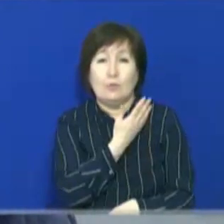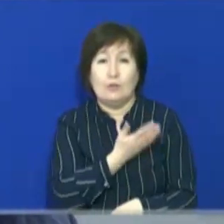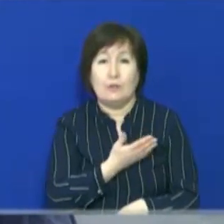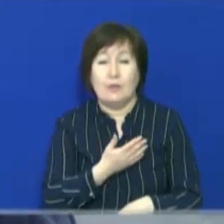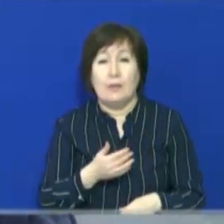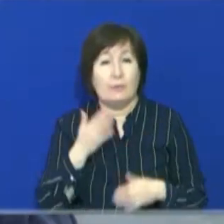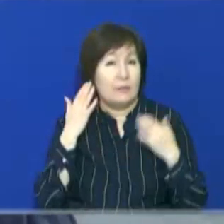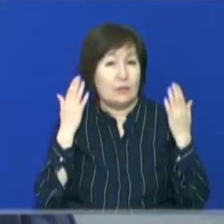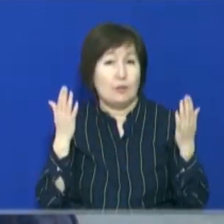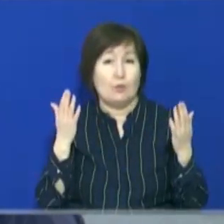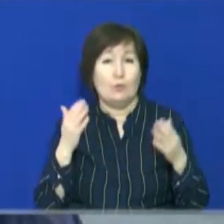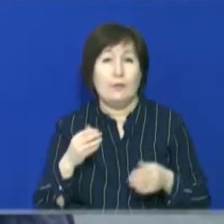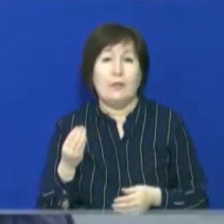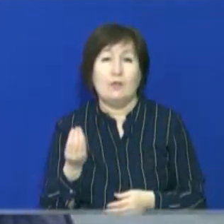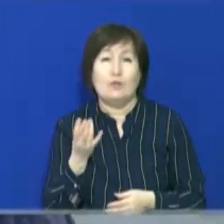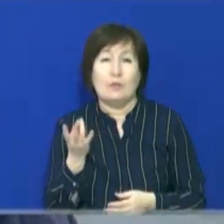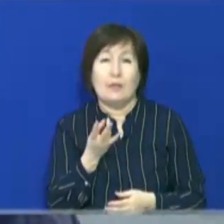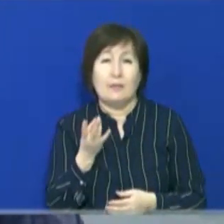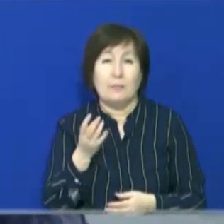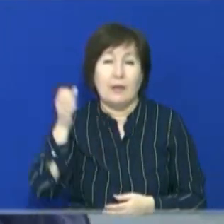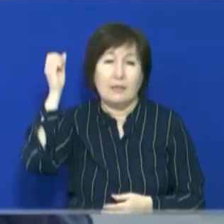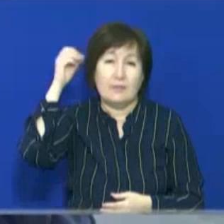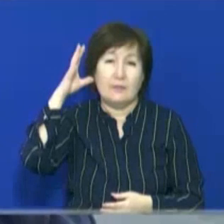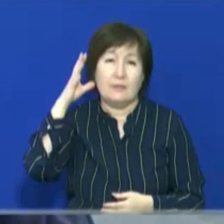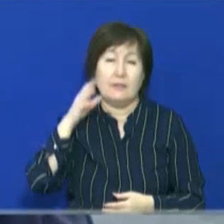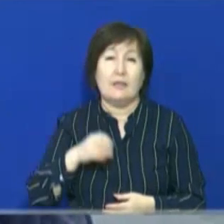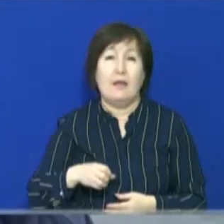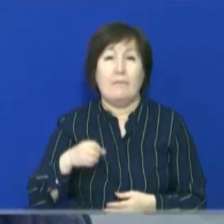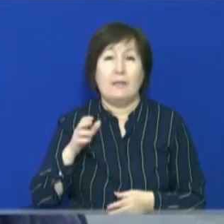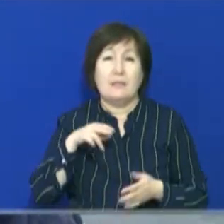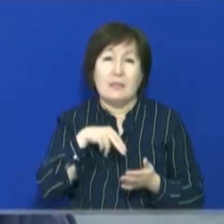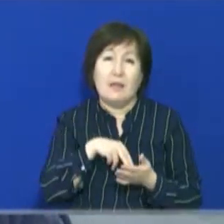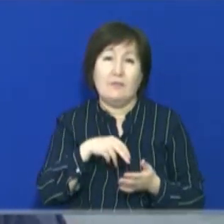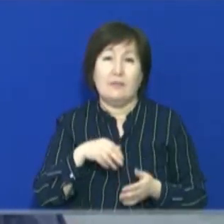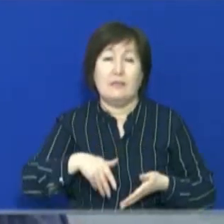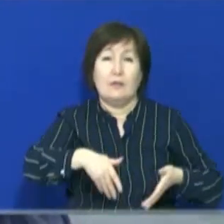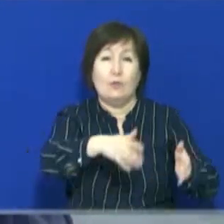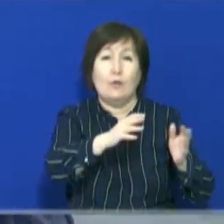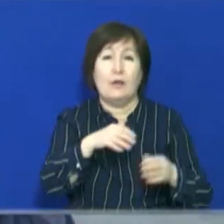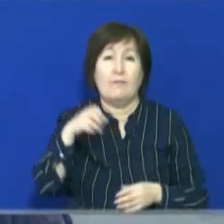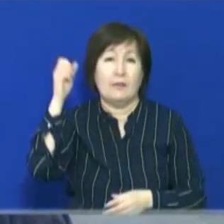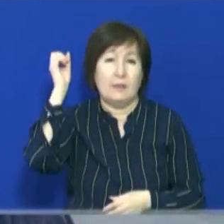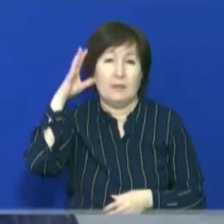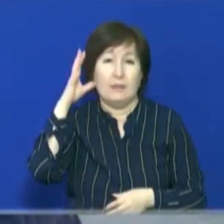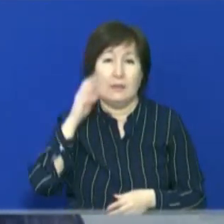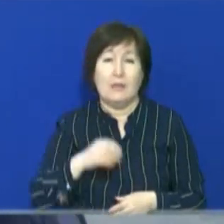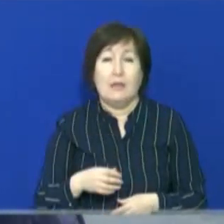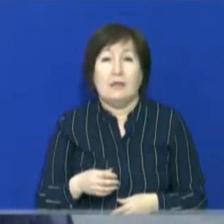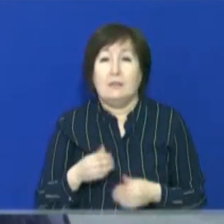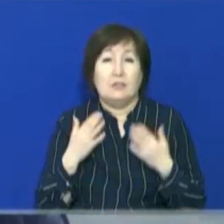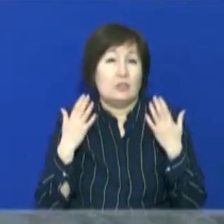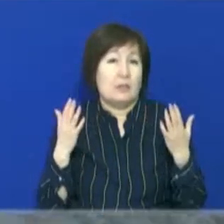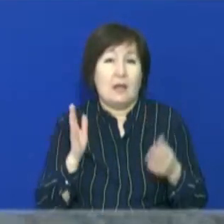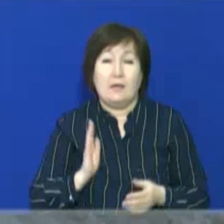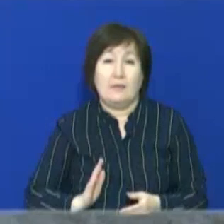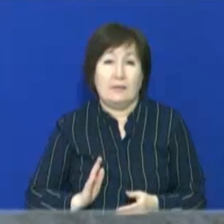Еще бы осветили, поставили фонари, вообще было бы прекрасно. Вот. Даже не ожидали, неожиданно как-то вот это вот